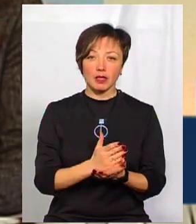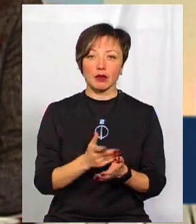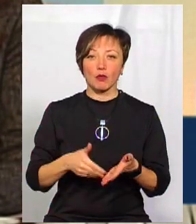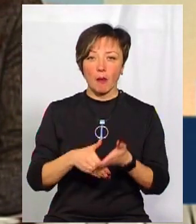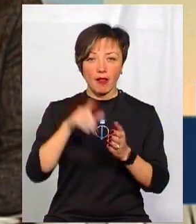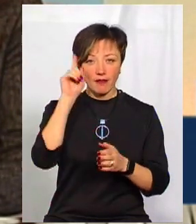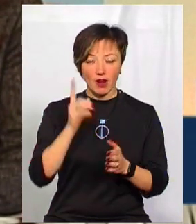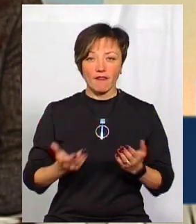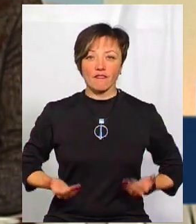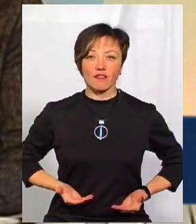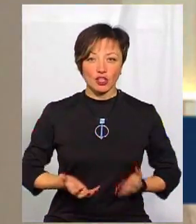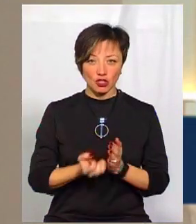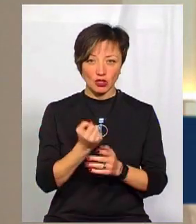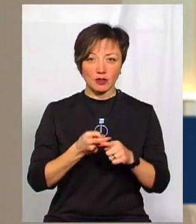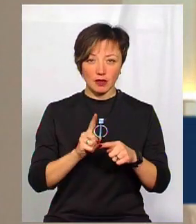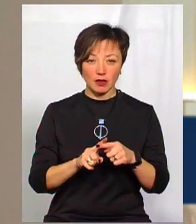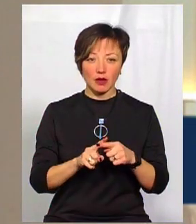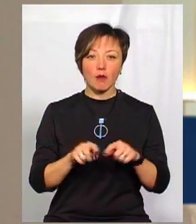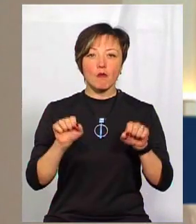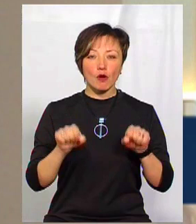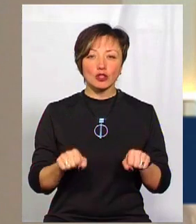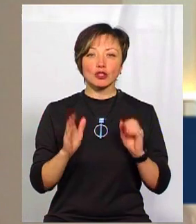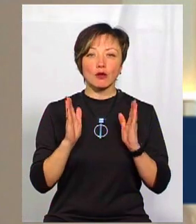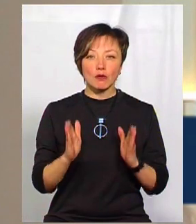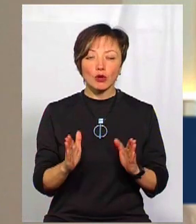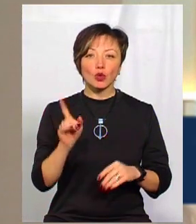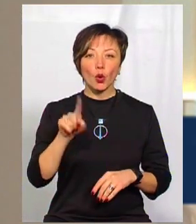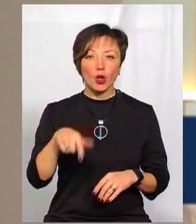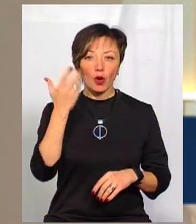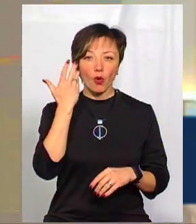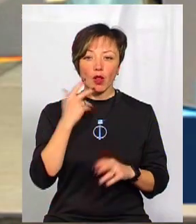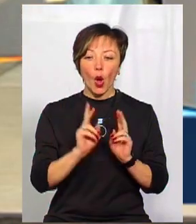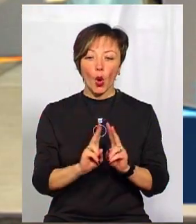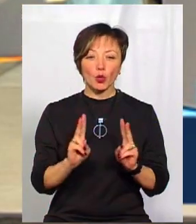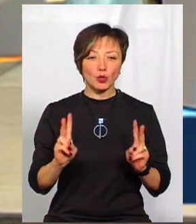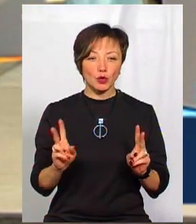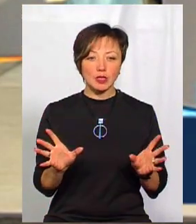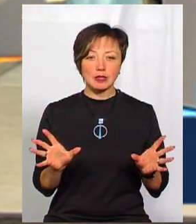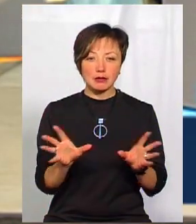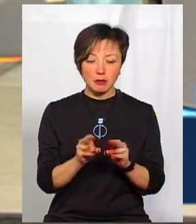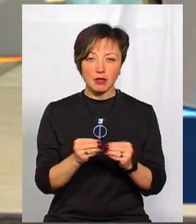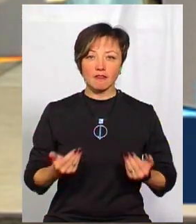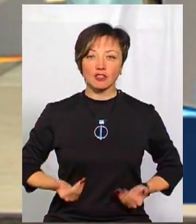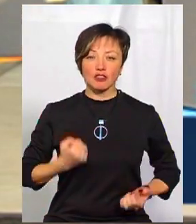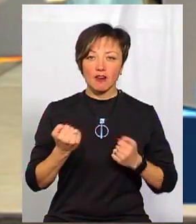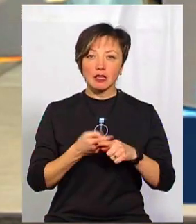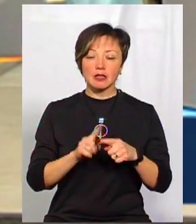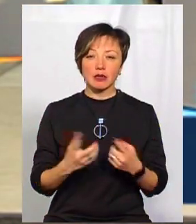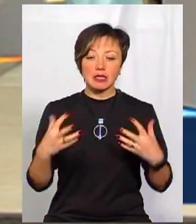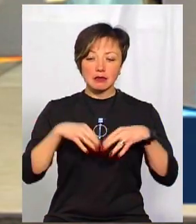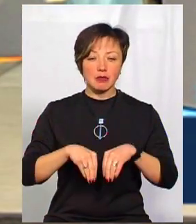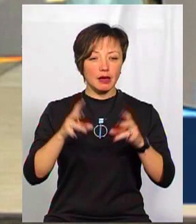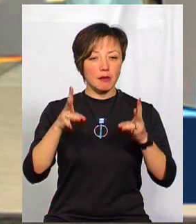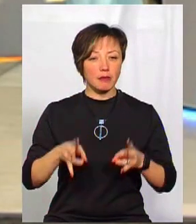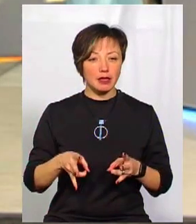у ті криваві і страшні. В сюжеті сказано, вижити можна було тільки тоді, коли хтось... Коли спільно виживали, тому що це була спільна